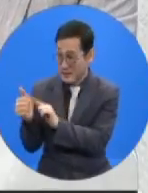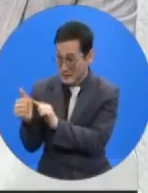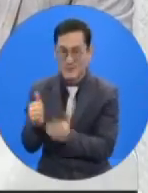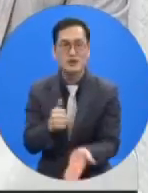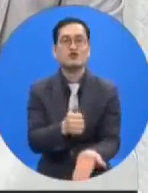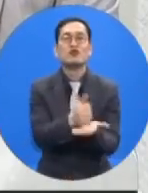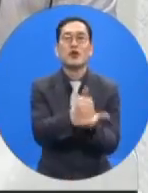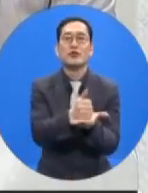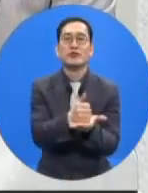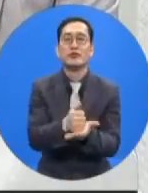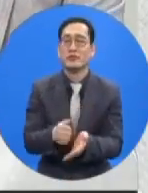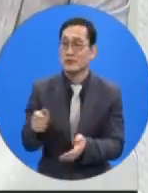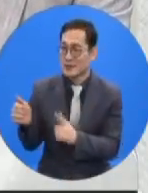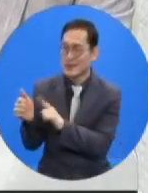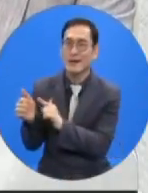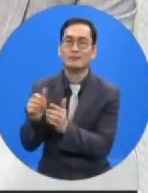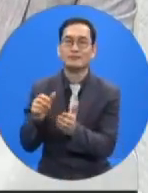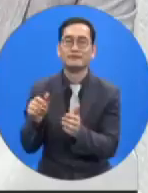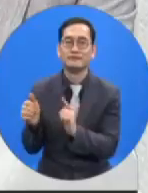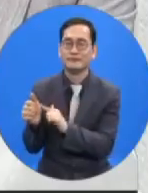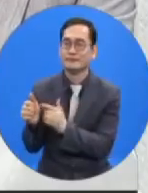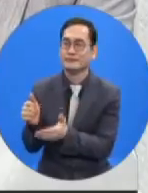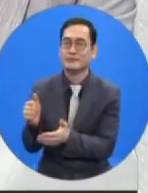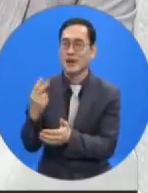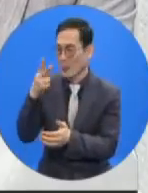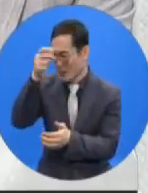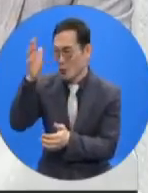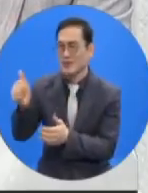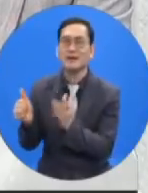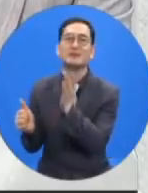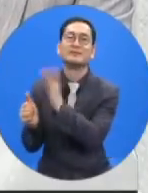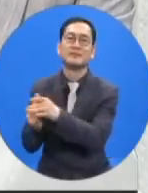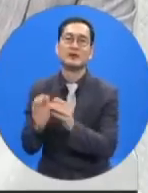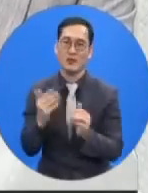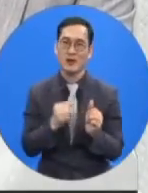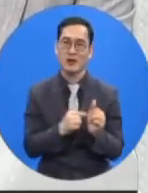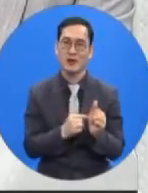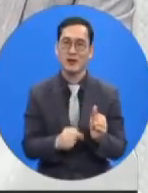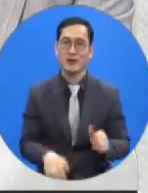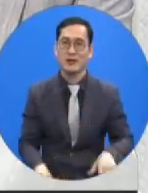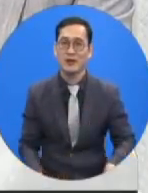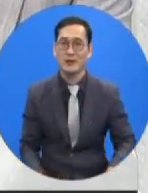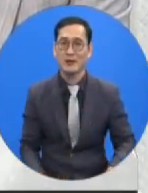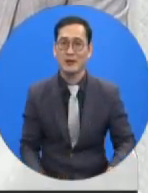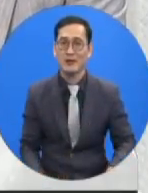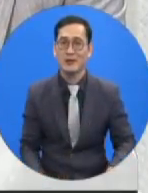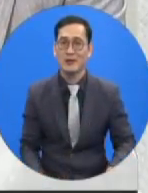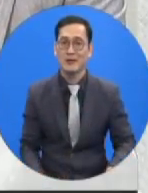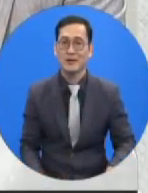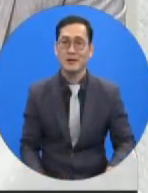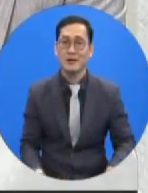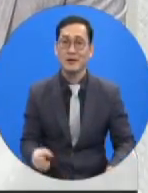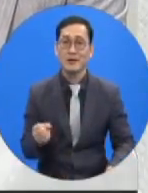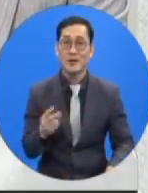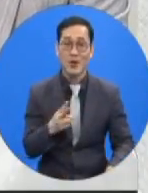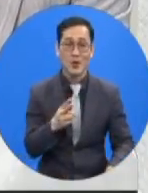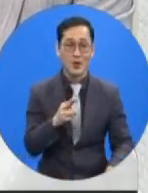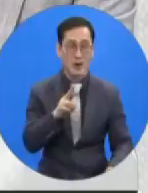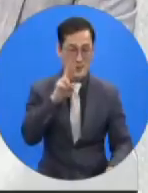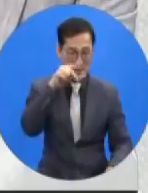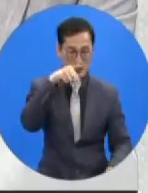그 당시에는 문제 삼지 않았어요. 그리고 윤석열 총장 인사청문회 날에 여당의 의원이었던 박주민